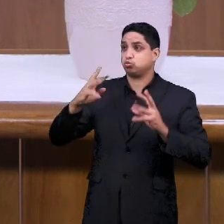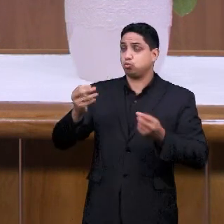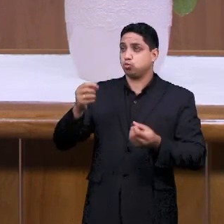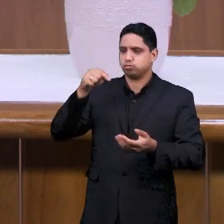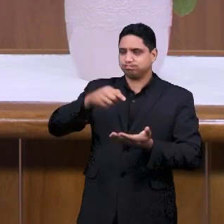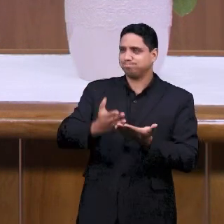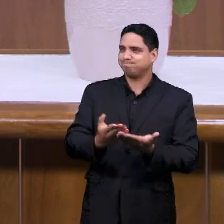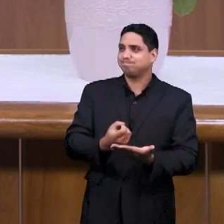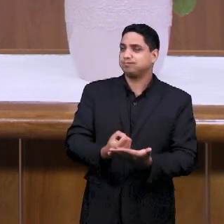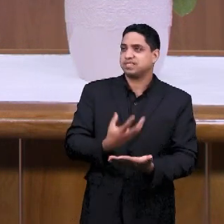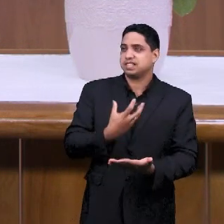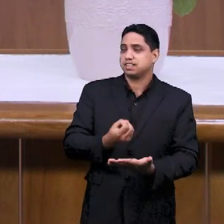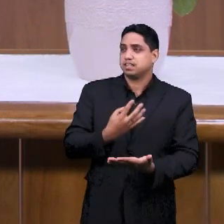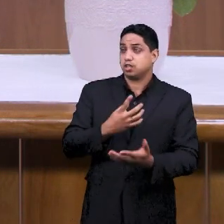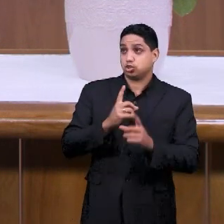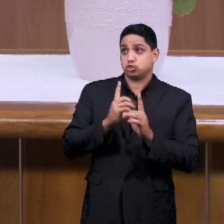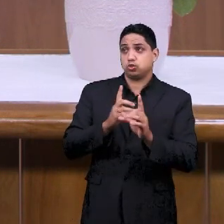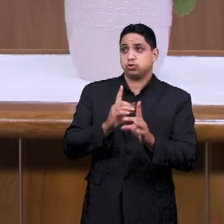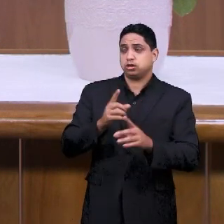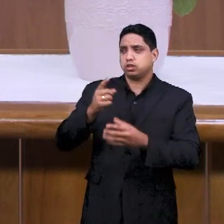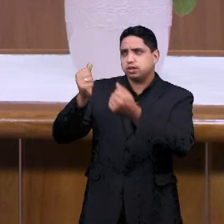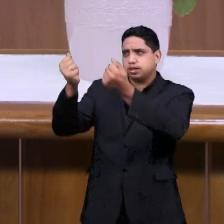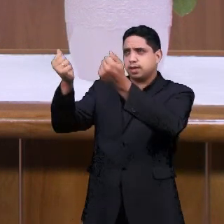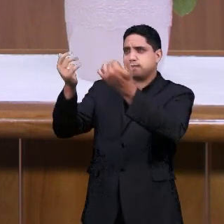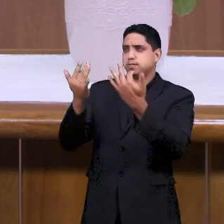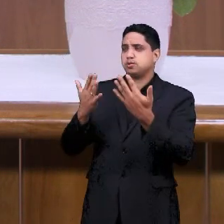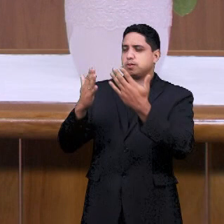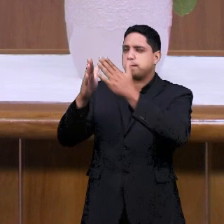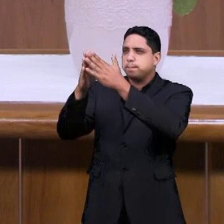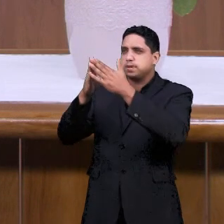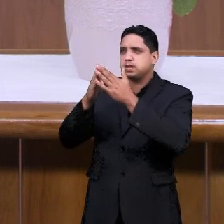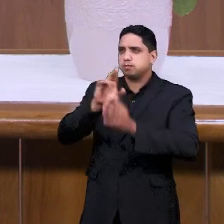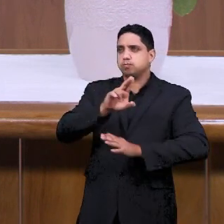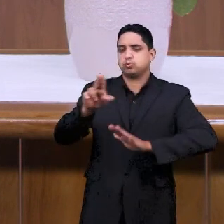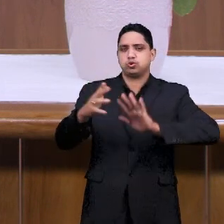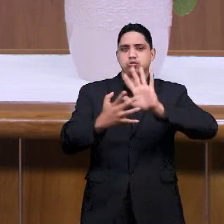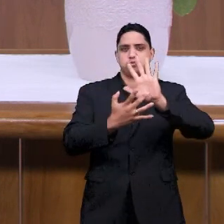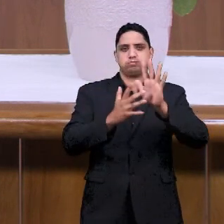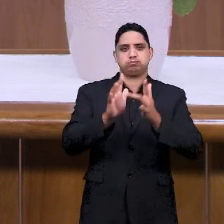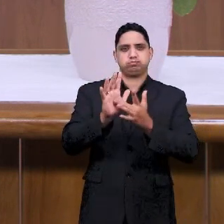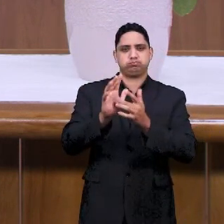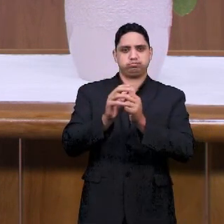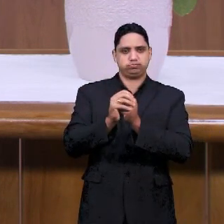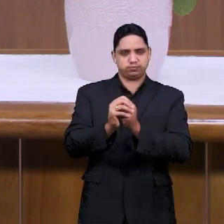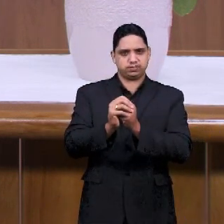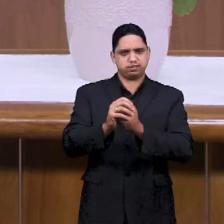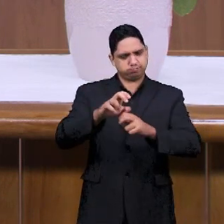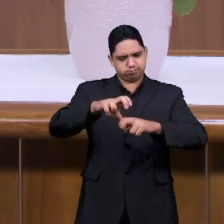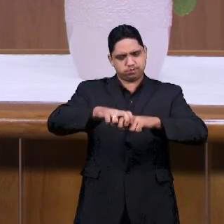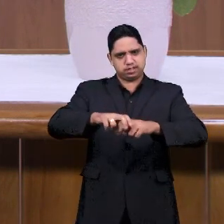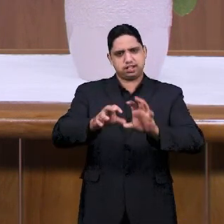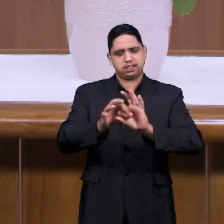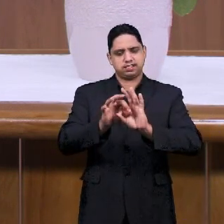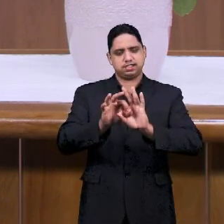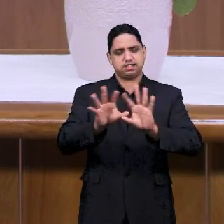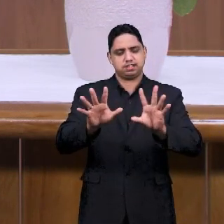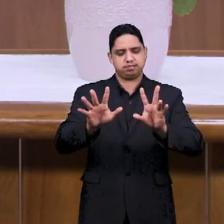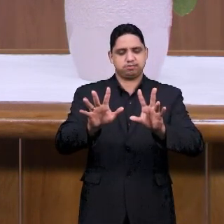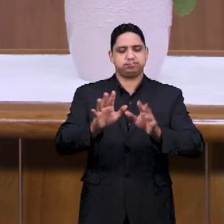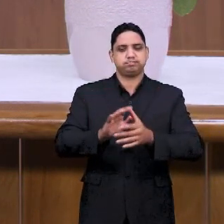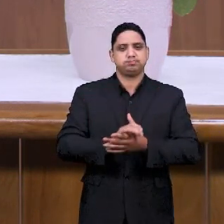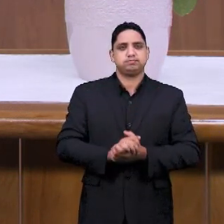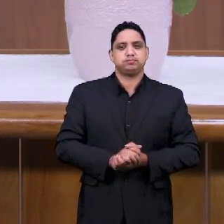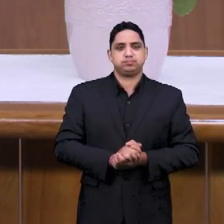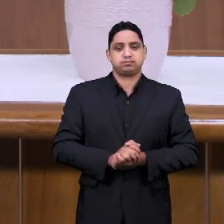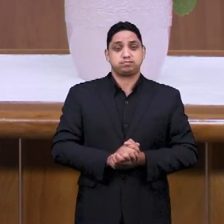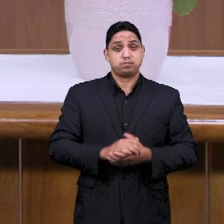ta doctrine. Bénis-nous ainsi, nous demandons, nous prions au nom du Seigneur Jésus. Amen. Tous peuvent s'asseoir. Et